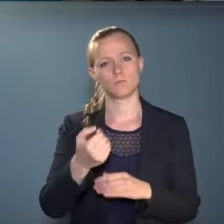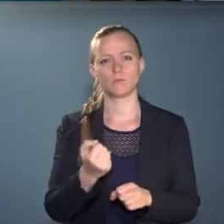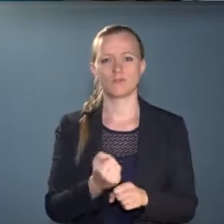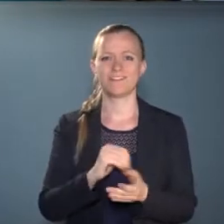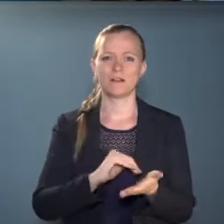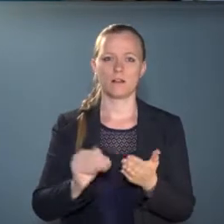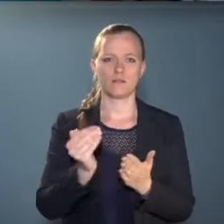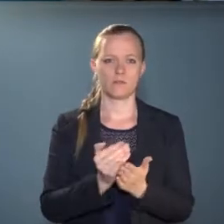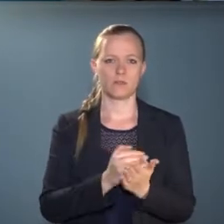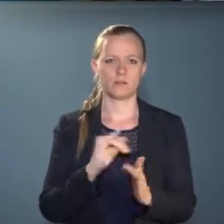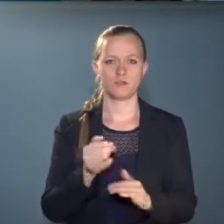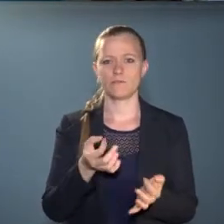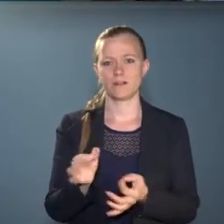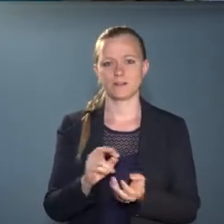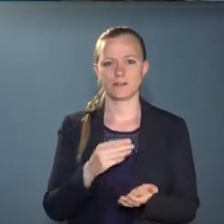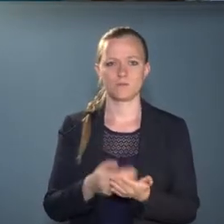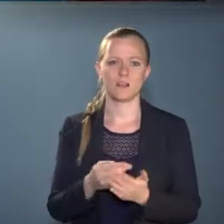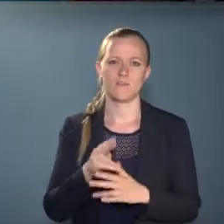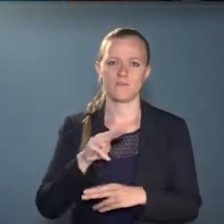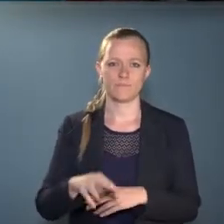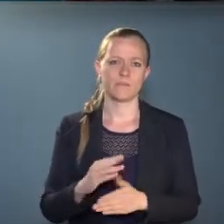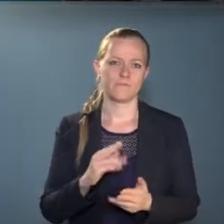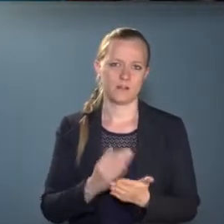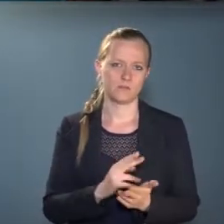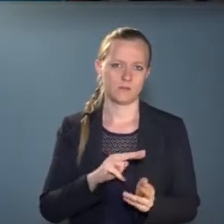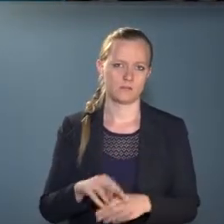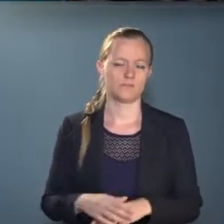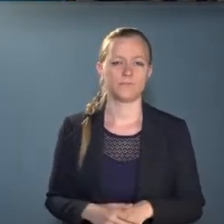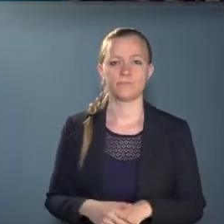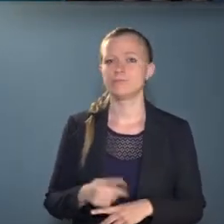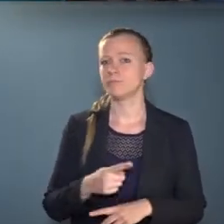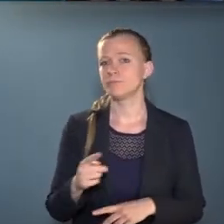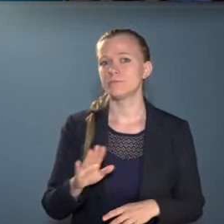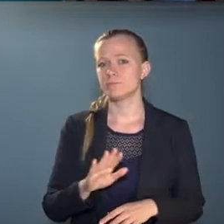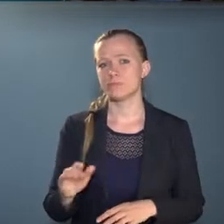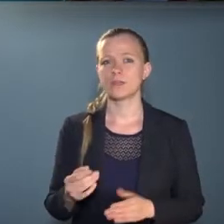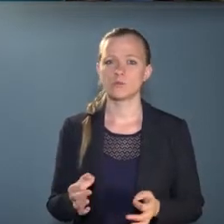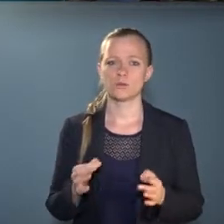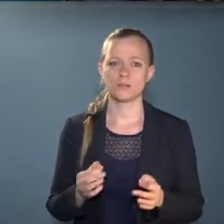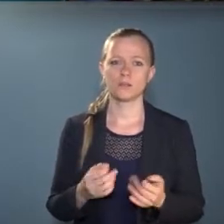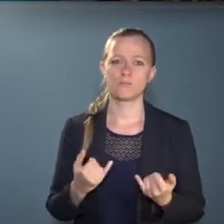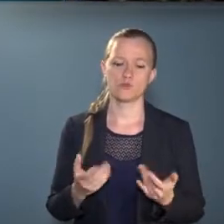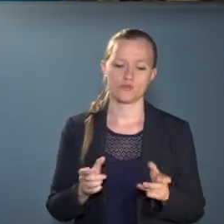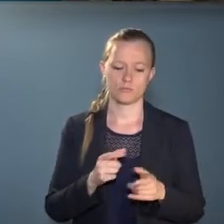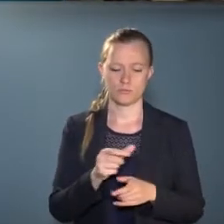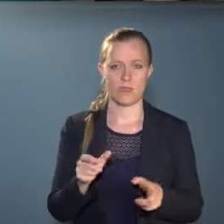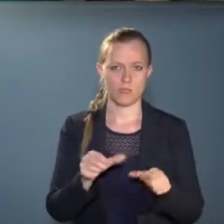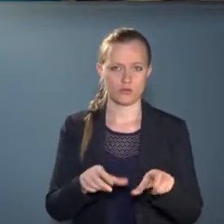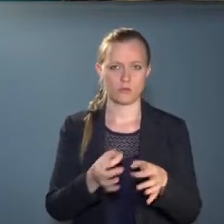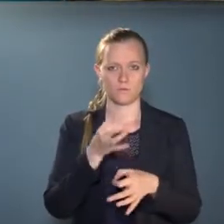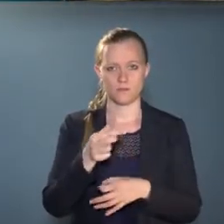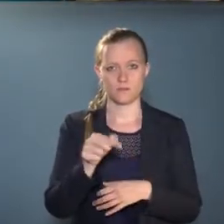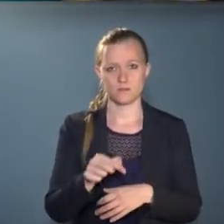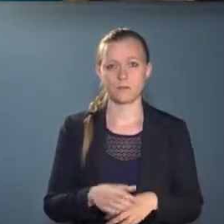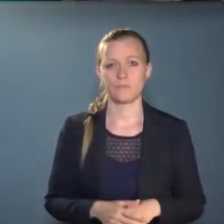éles feladatainkat, és felkészüljünk ezekre a feladatokra. Az önök számára konkrétan, tehát most az önök egységéről beszélek,